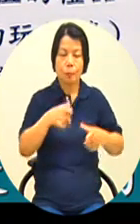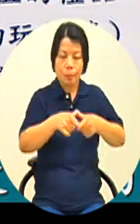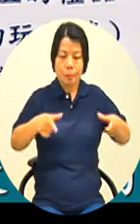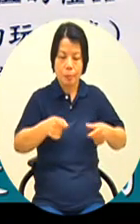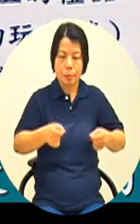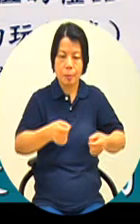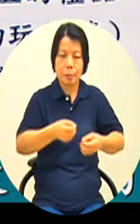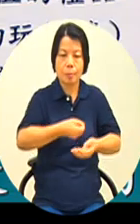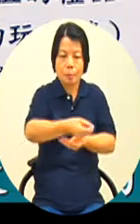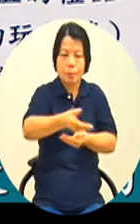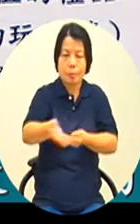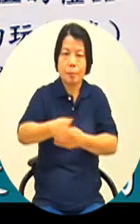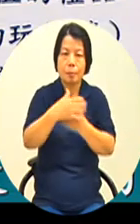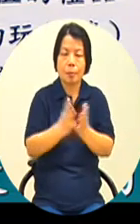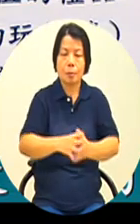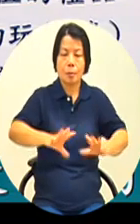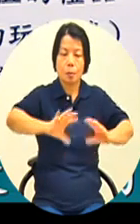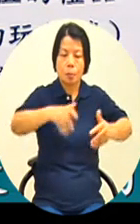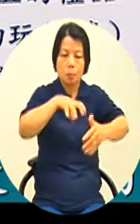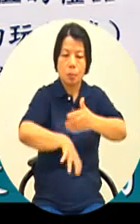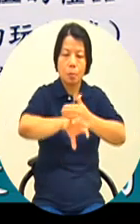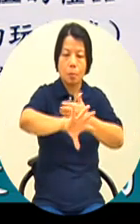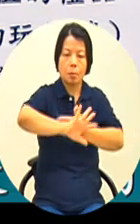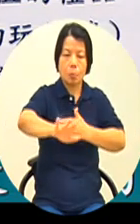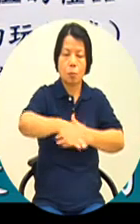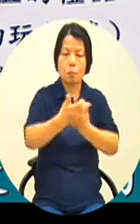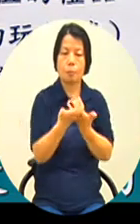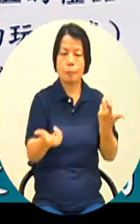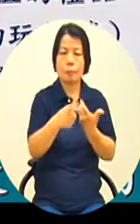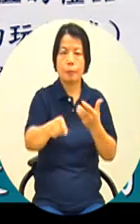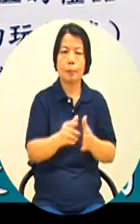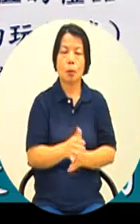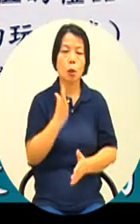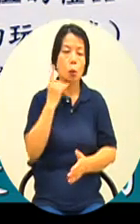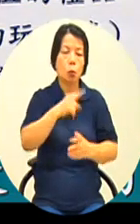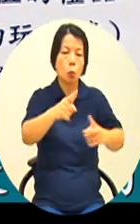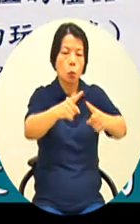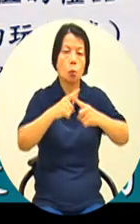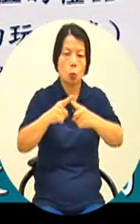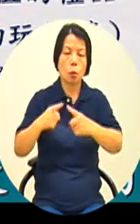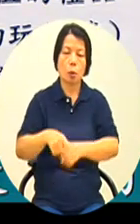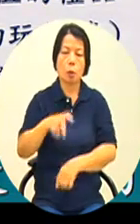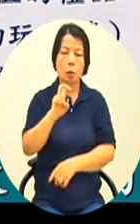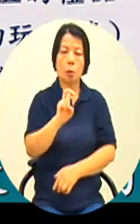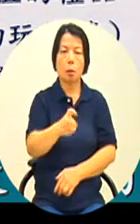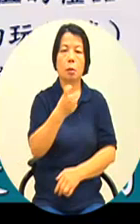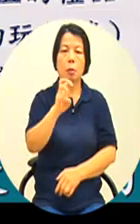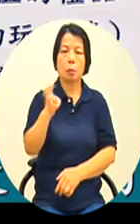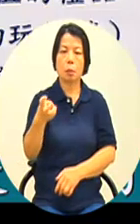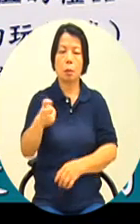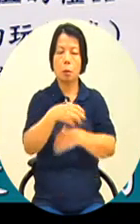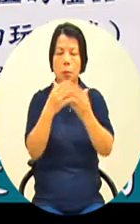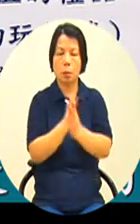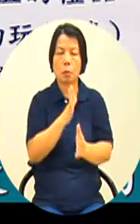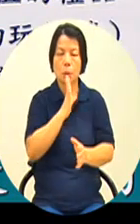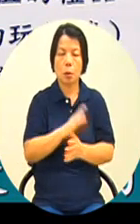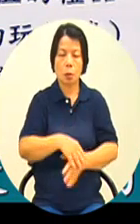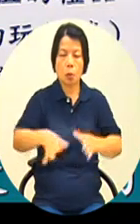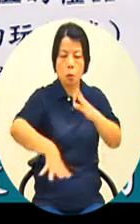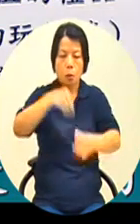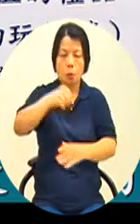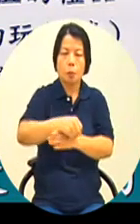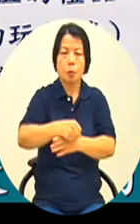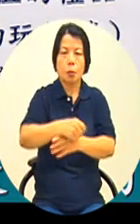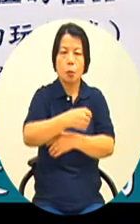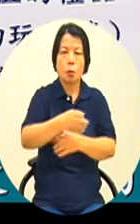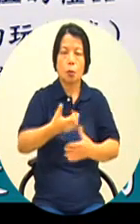国外的分国外、国内，你若达到一定的人数，达到了20万、30万，拢给一个摸彩件，改上